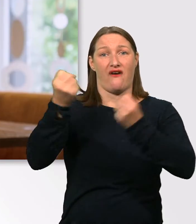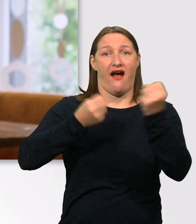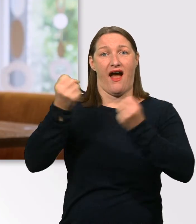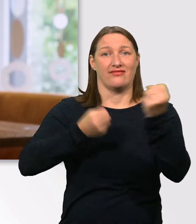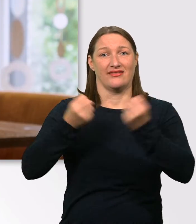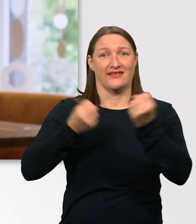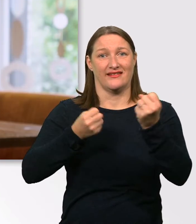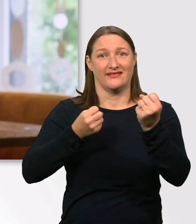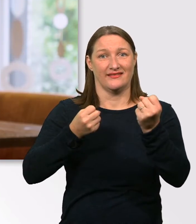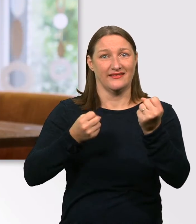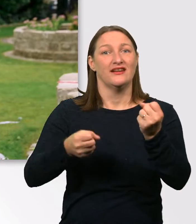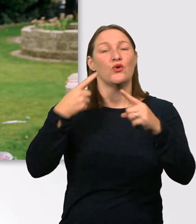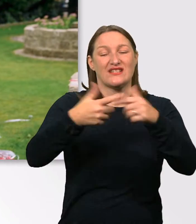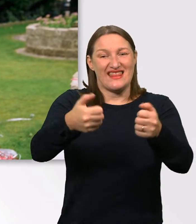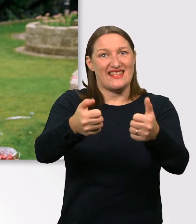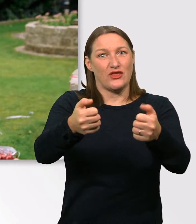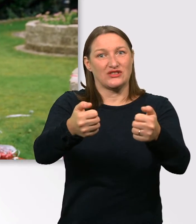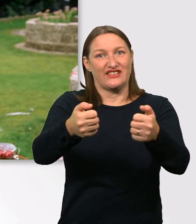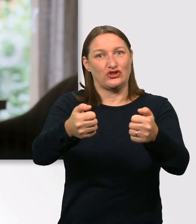Und dazu einen Tennissrutsch.